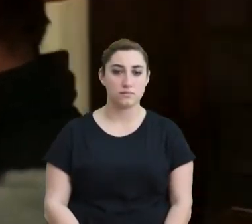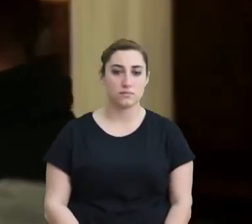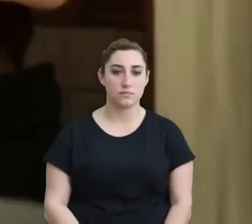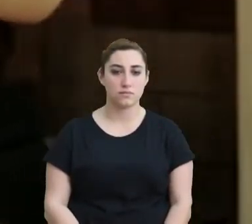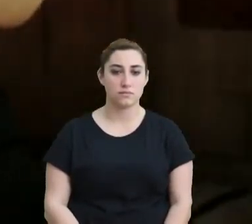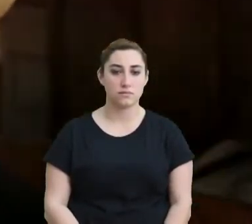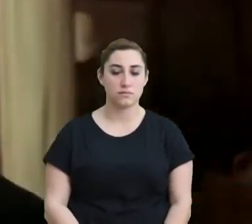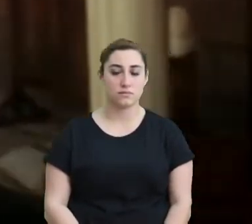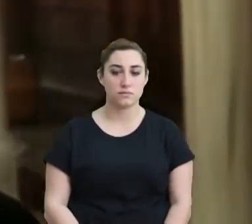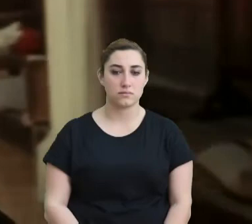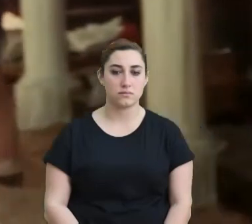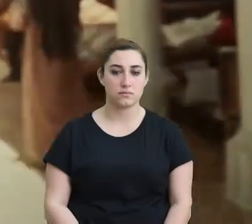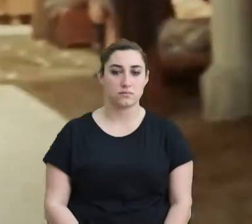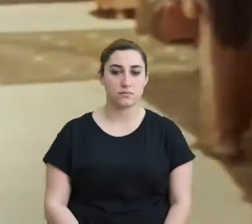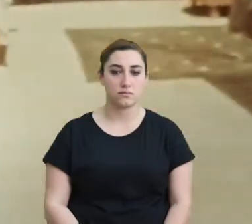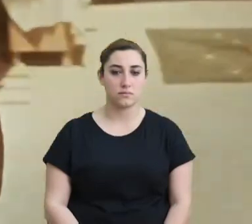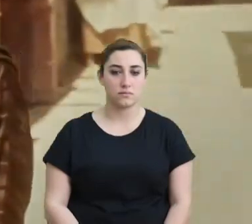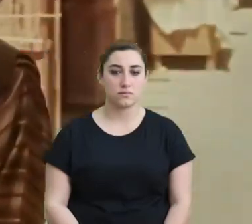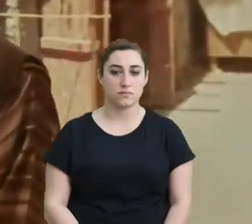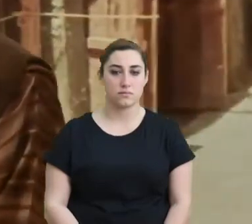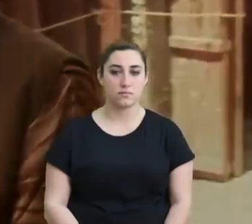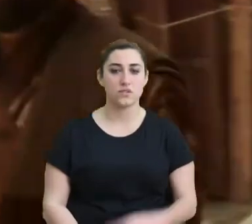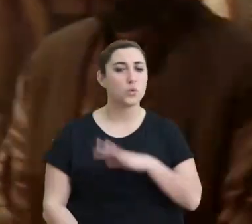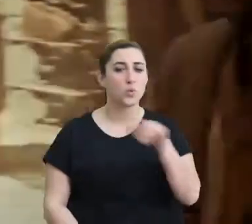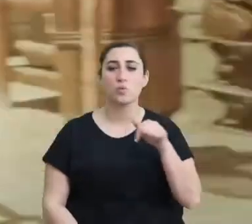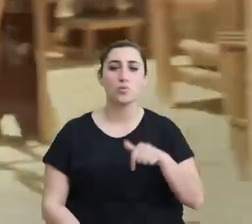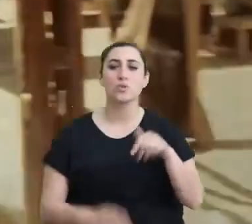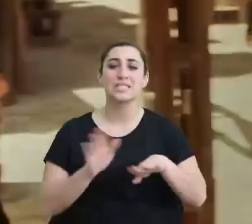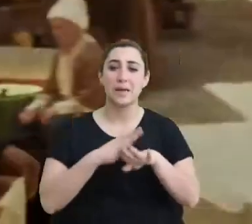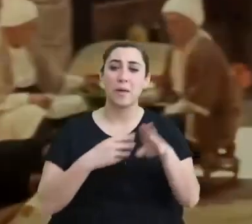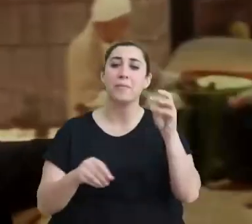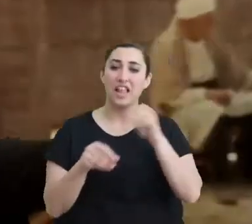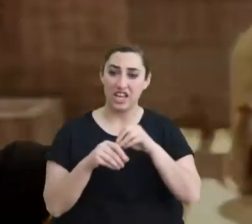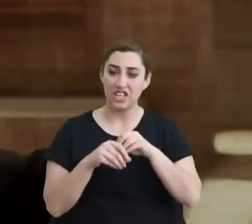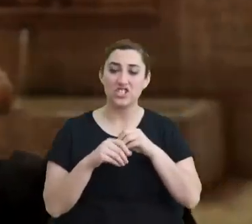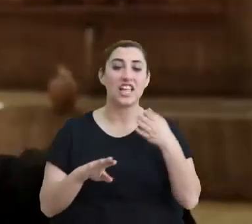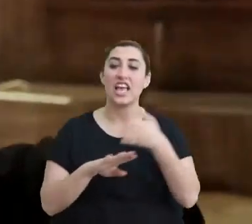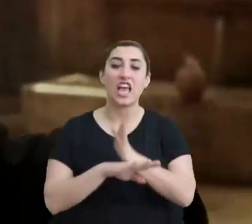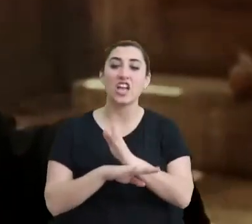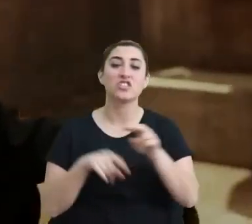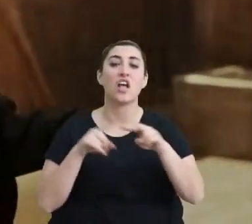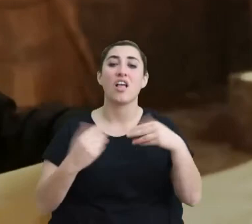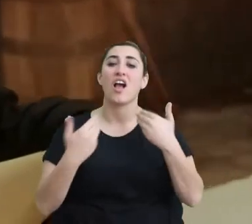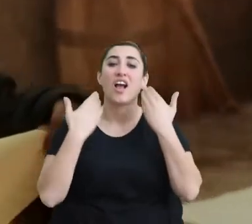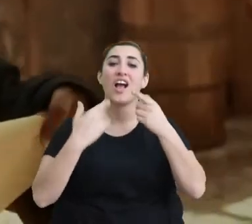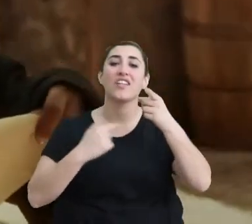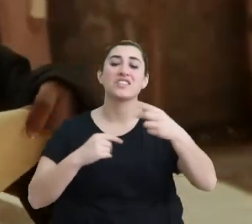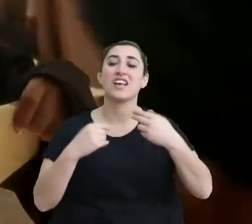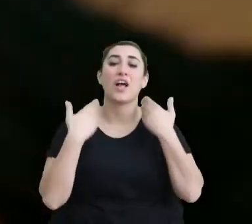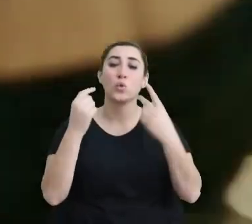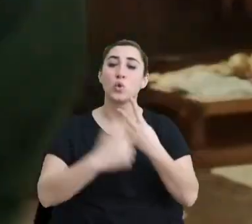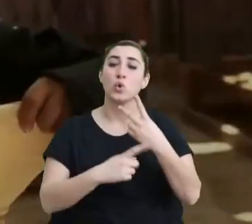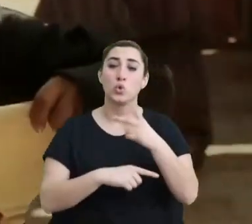Okudukça daha bir asıldı suratı. İşte tüm bu meskur sebepler ışığında hakikat, Nallıhan Kadısı Kadı